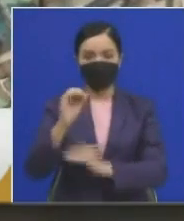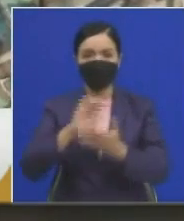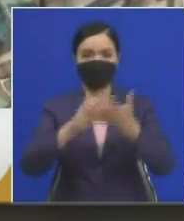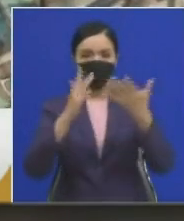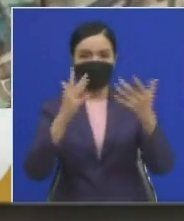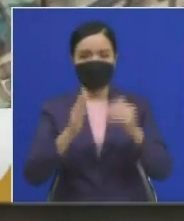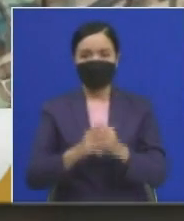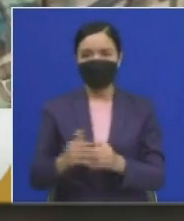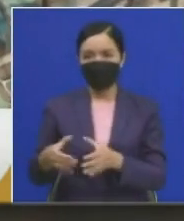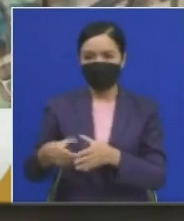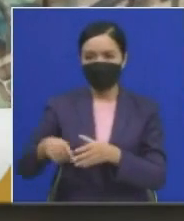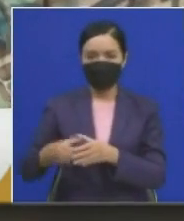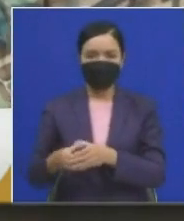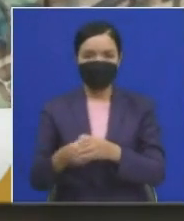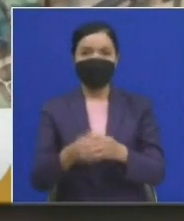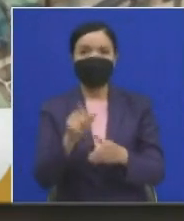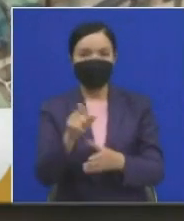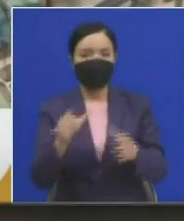เสองอย